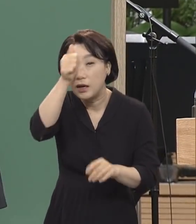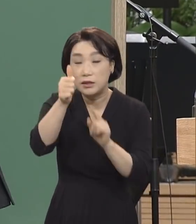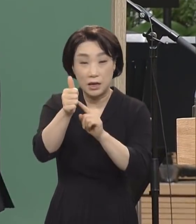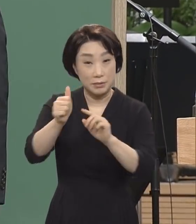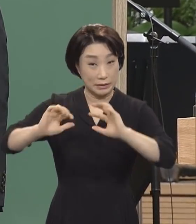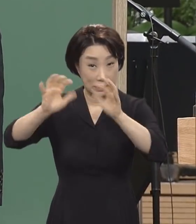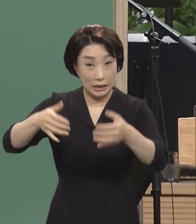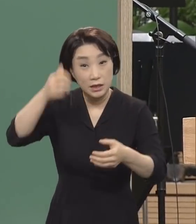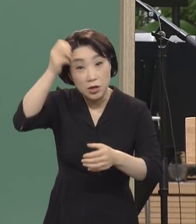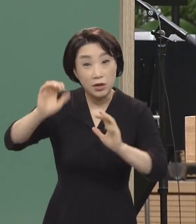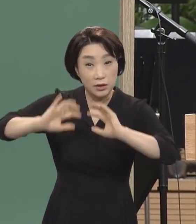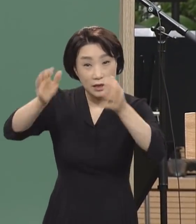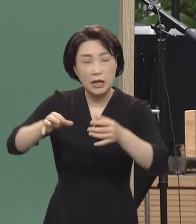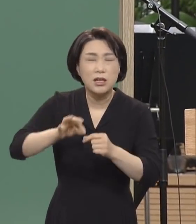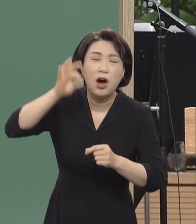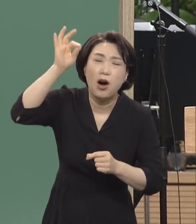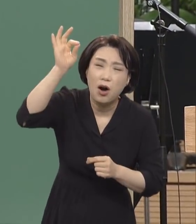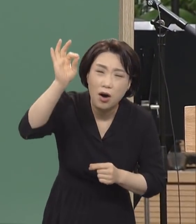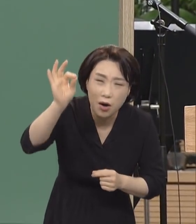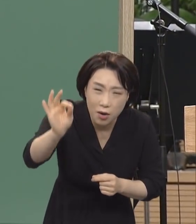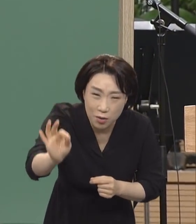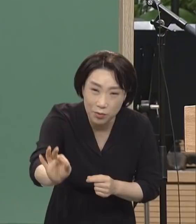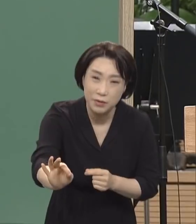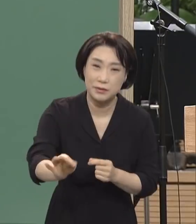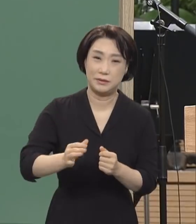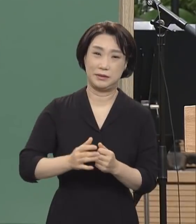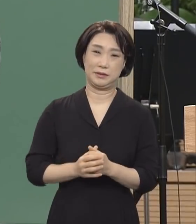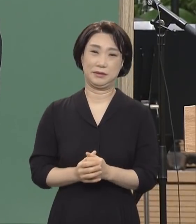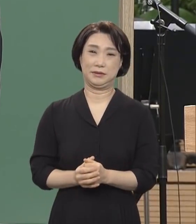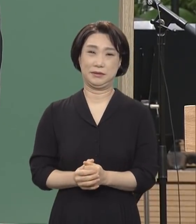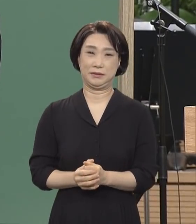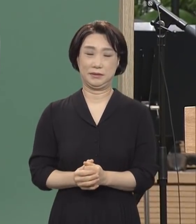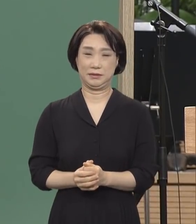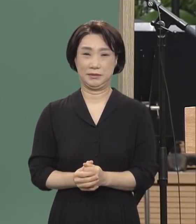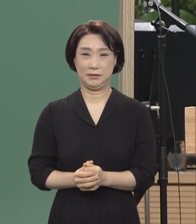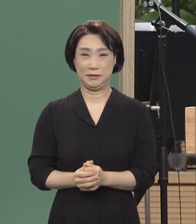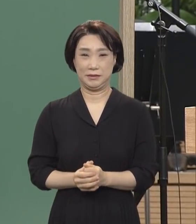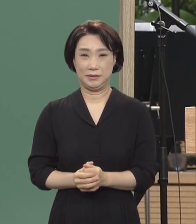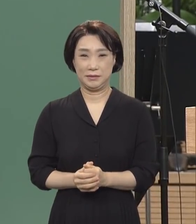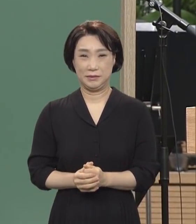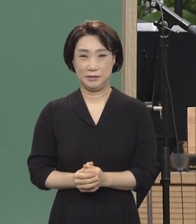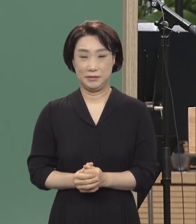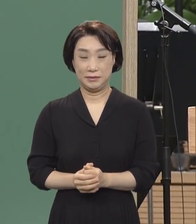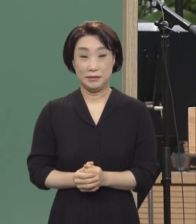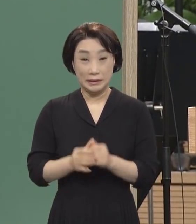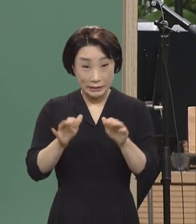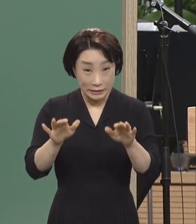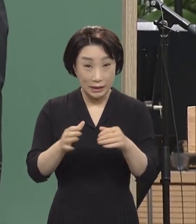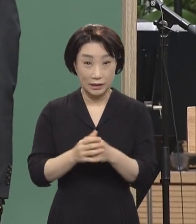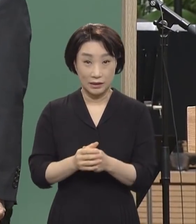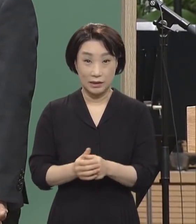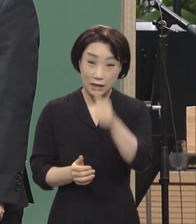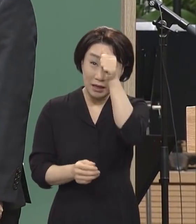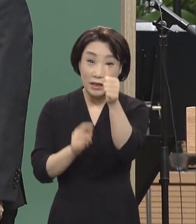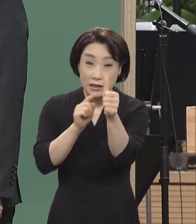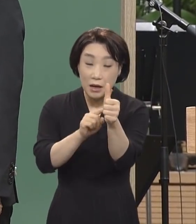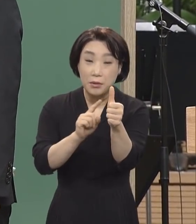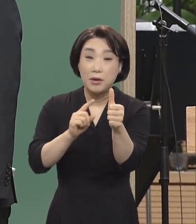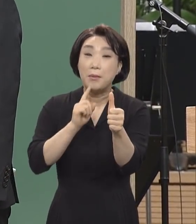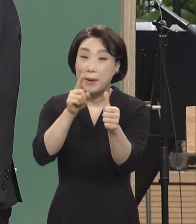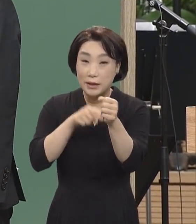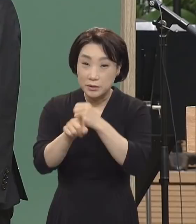이 세계는 창원한 세계입니다. 그래서 아담이란